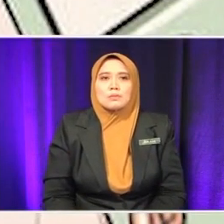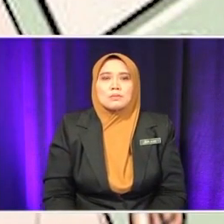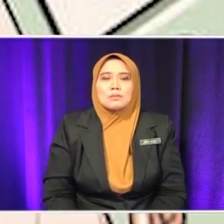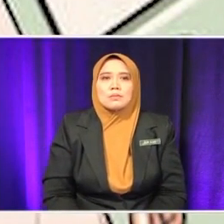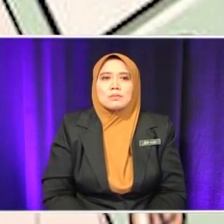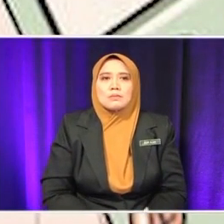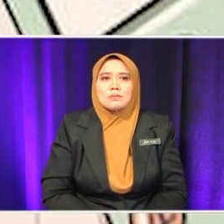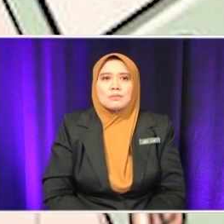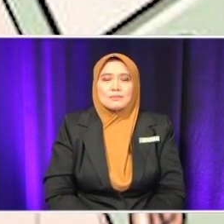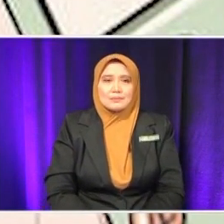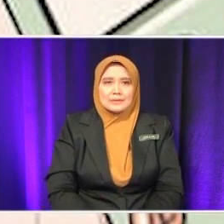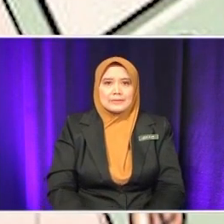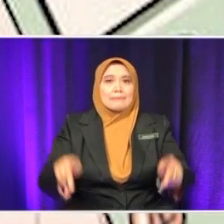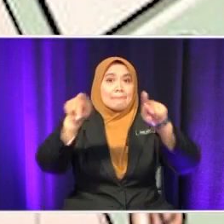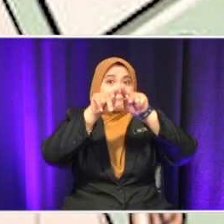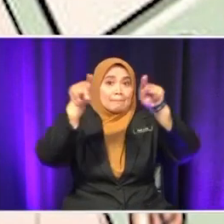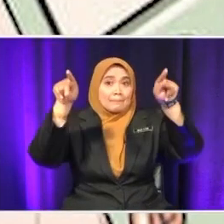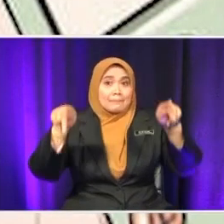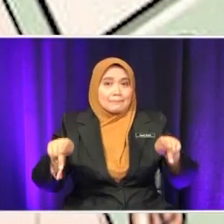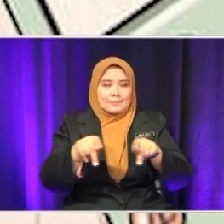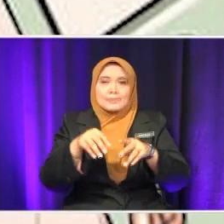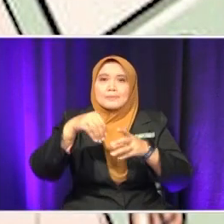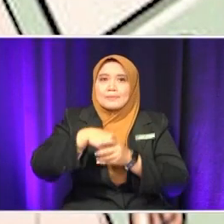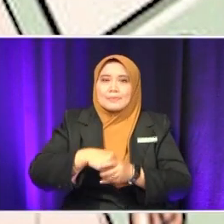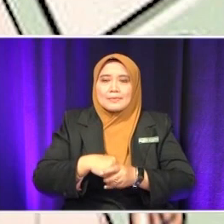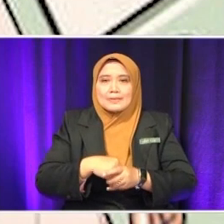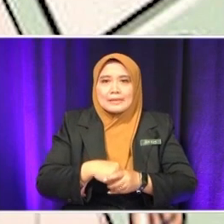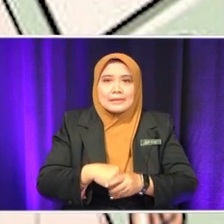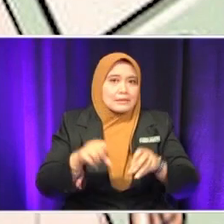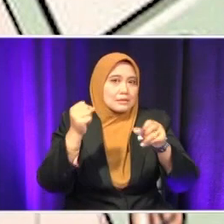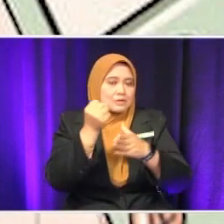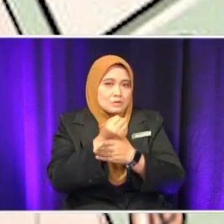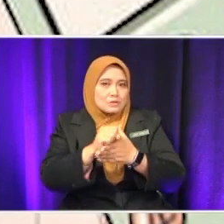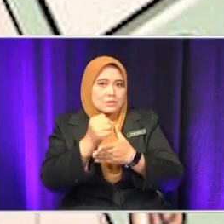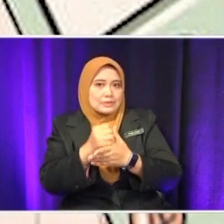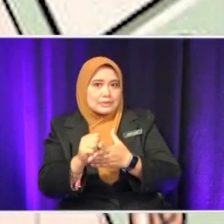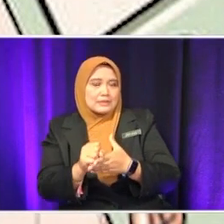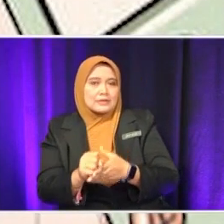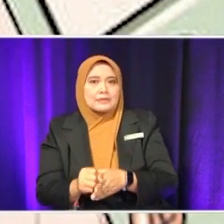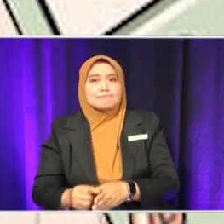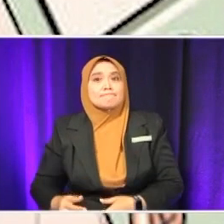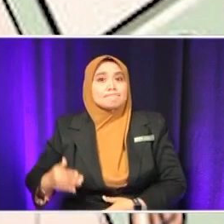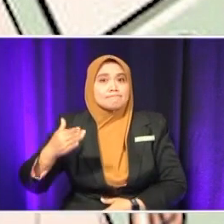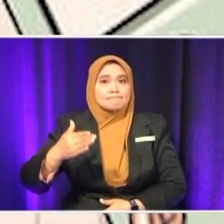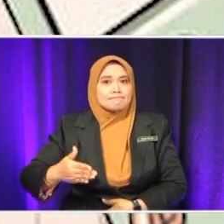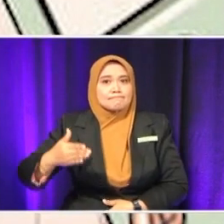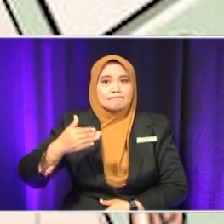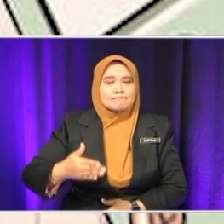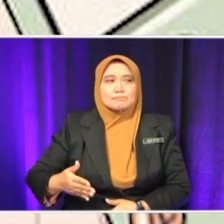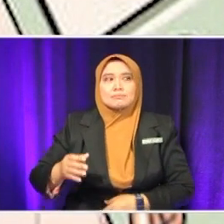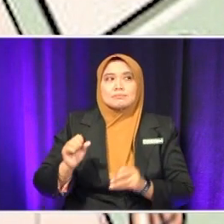Peta dalam stesen kereta api. Peta dalam stesen kereta api. Ya, kita nampak arah dia untuk